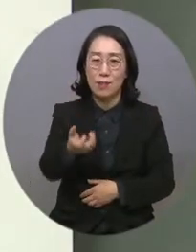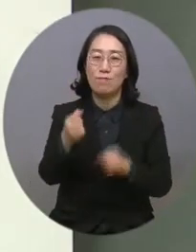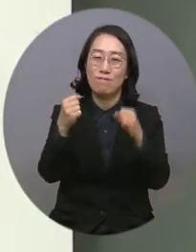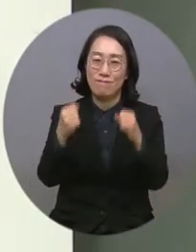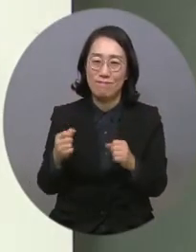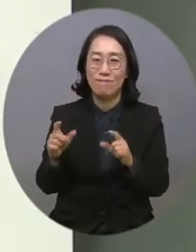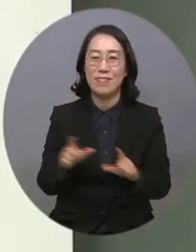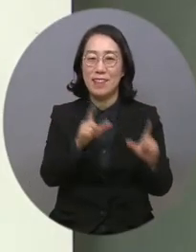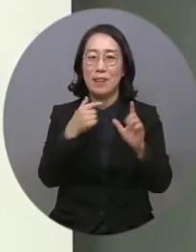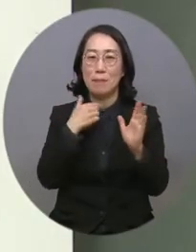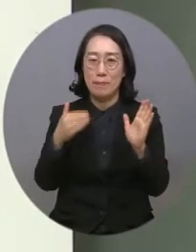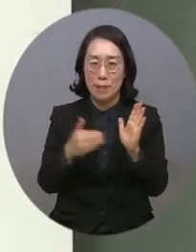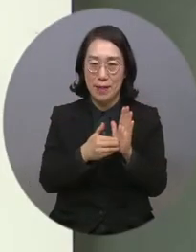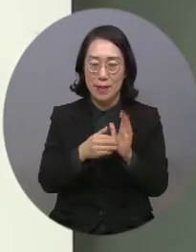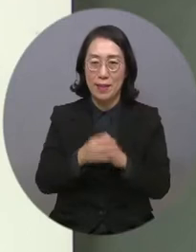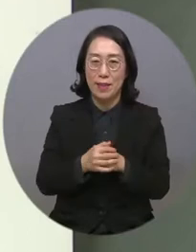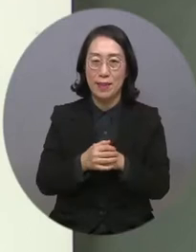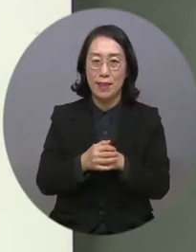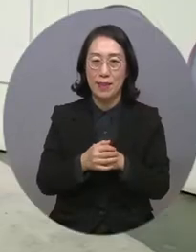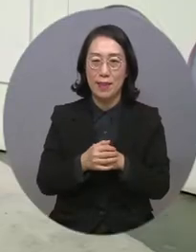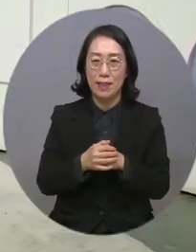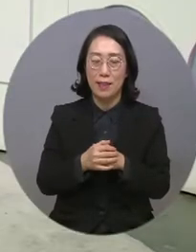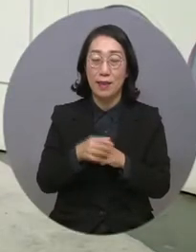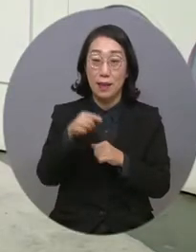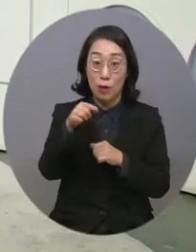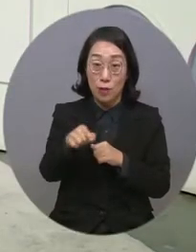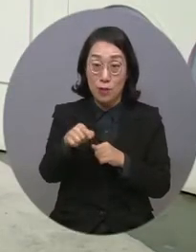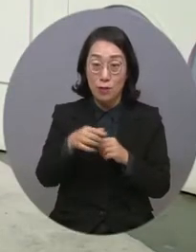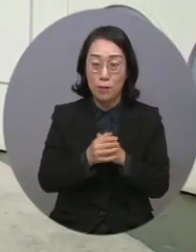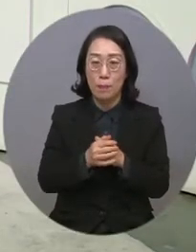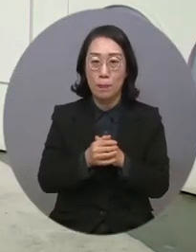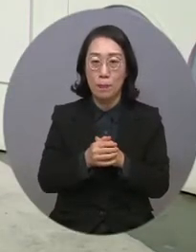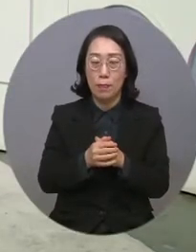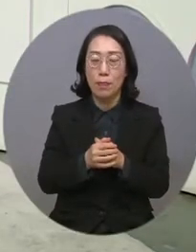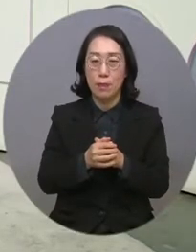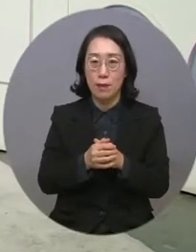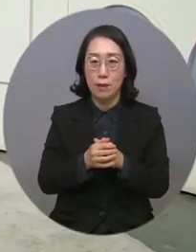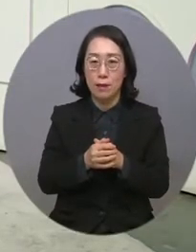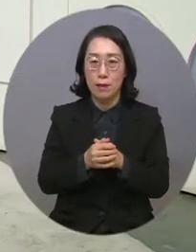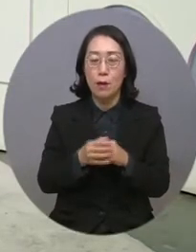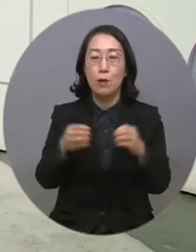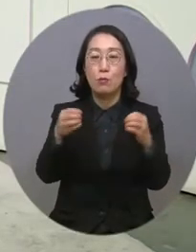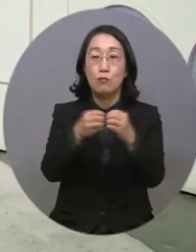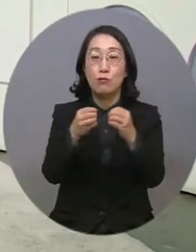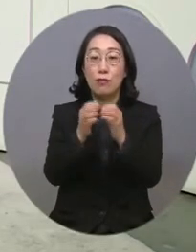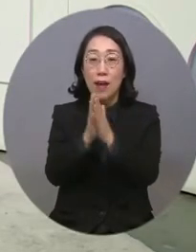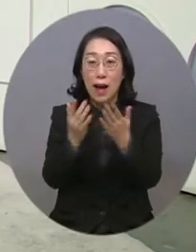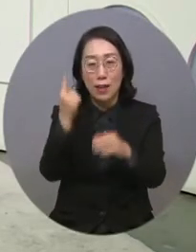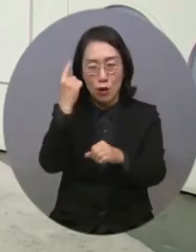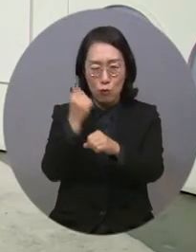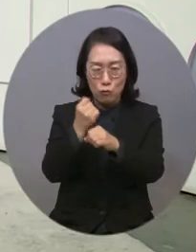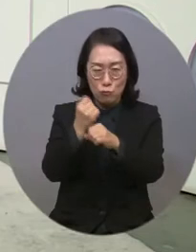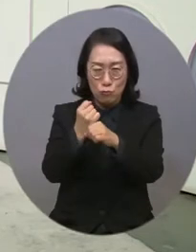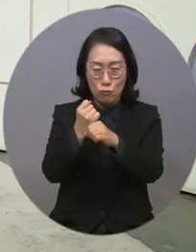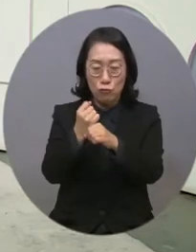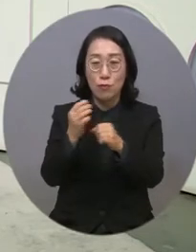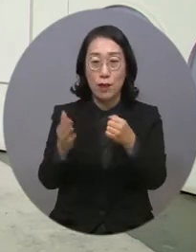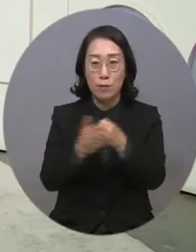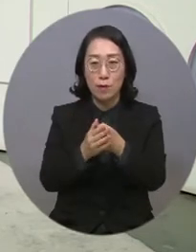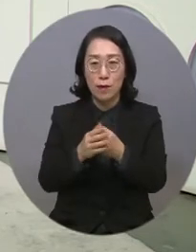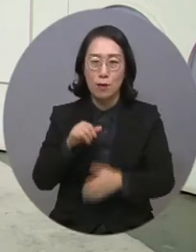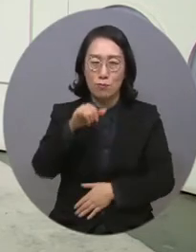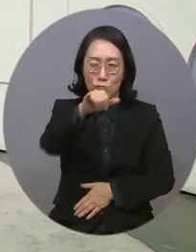이제 체류했다는 것보다는 체코의 자주 문학을 갔죠. 연구하시니까 자주